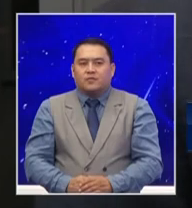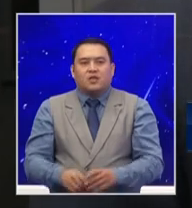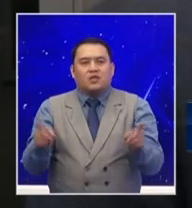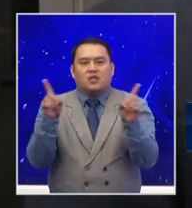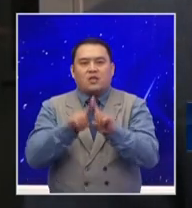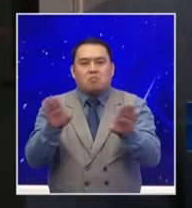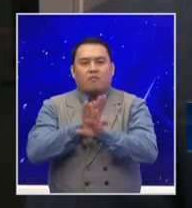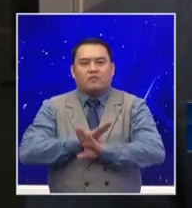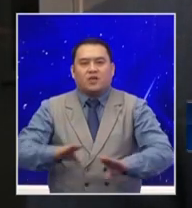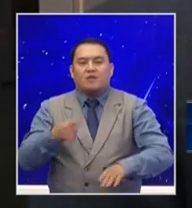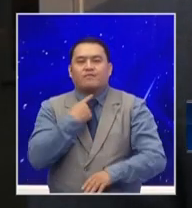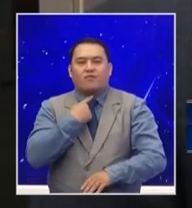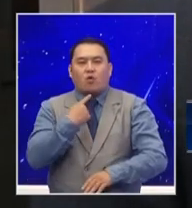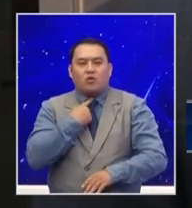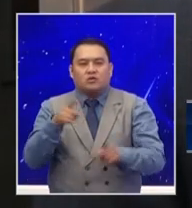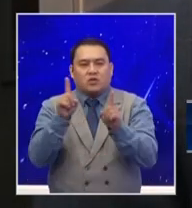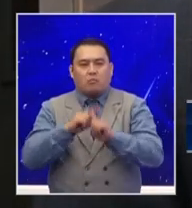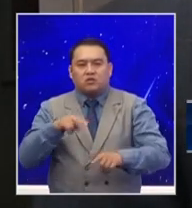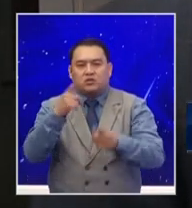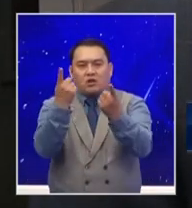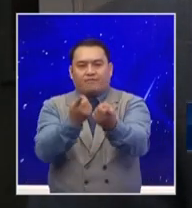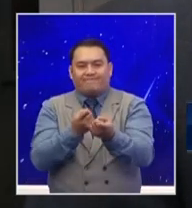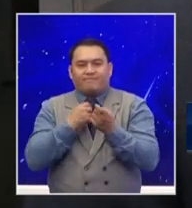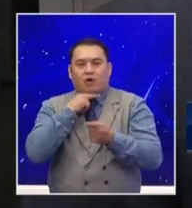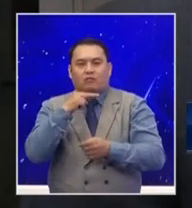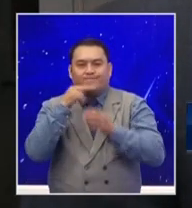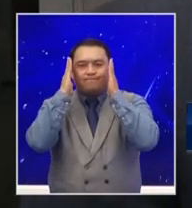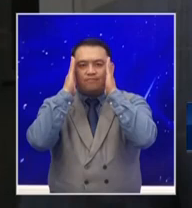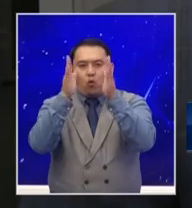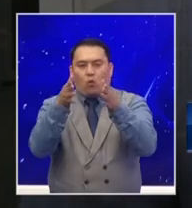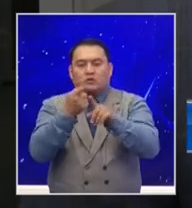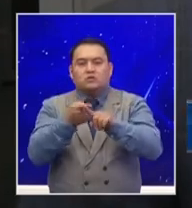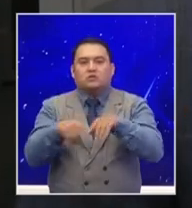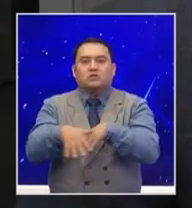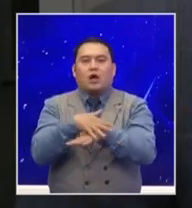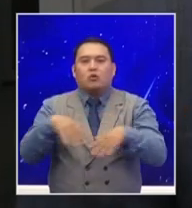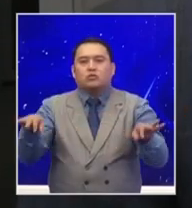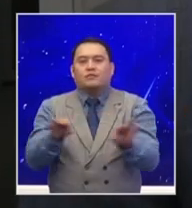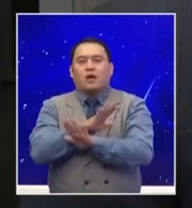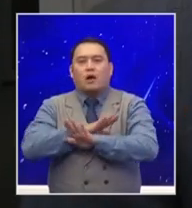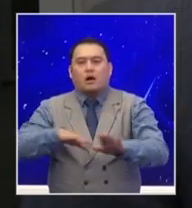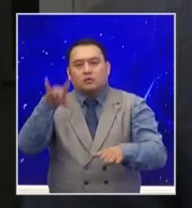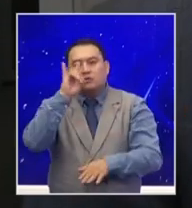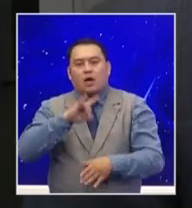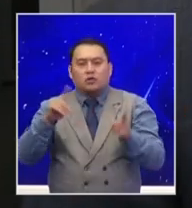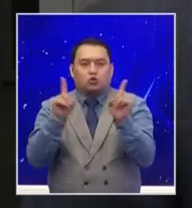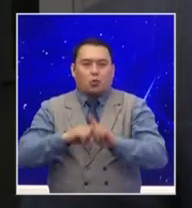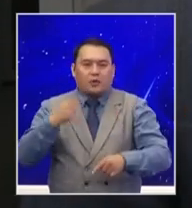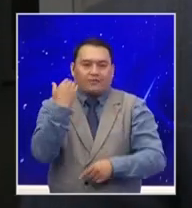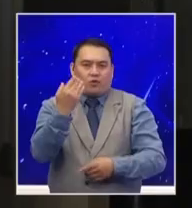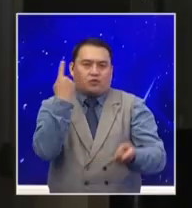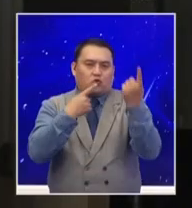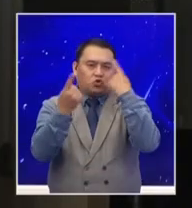Неповторимые вокальные данные Шабы приковывают внимание зрителя, заставляют с головой окунуться в народные песни казахов. И в этом особенность ее